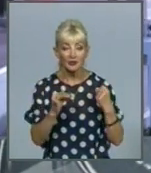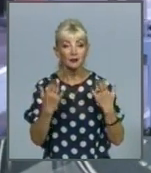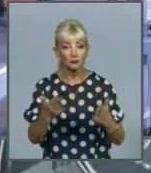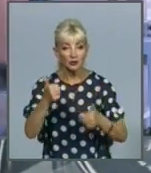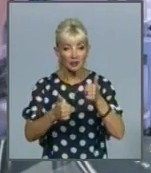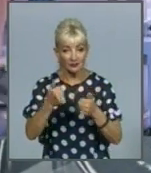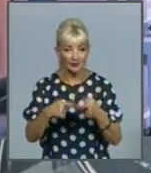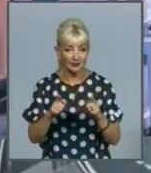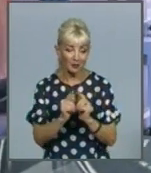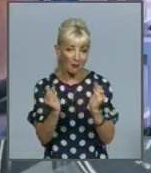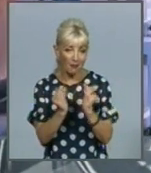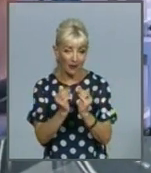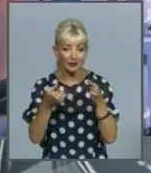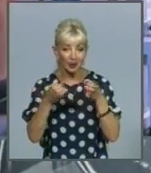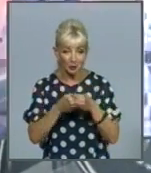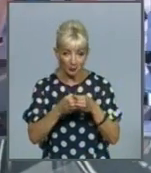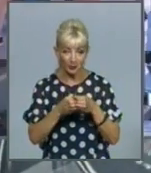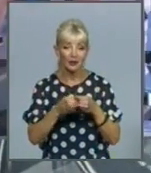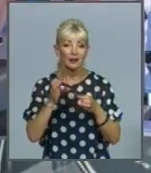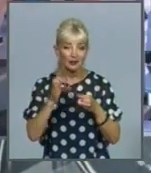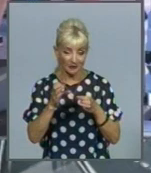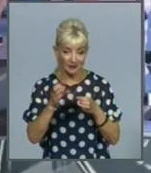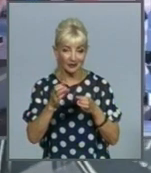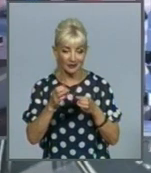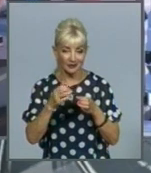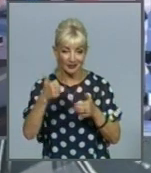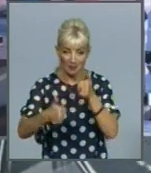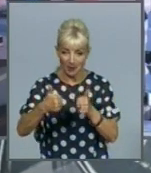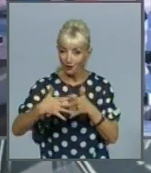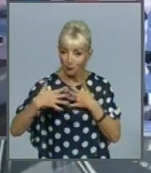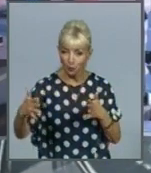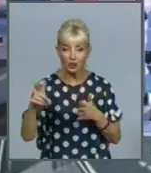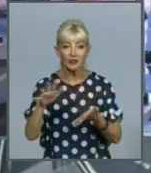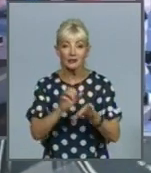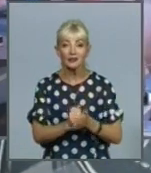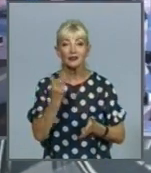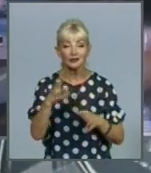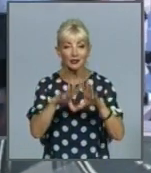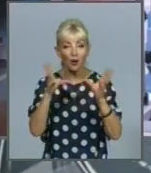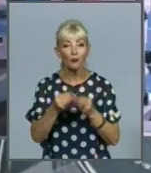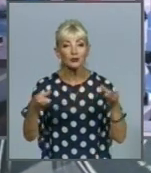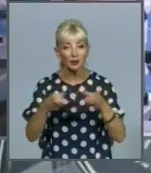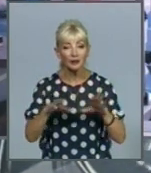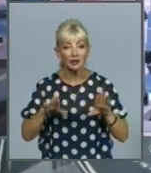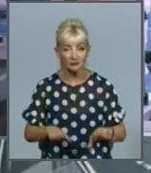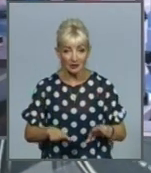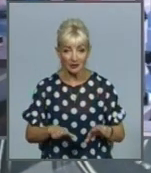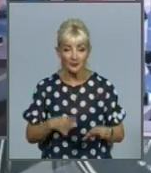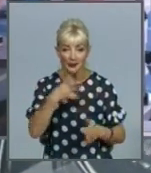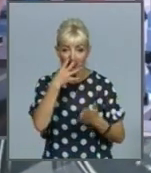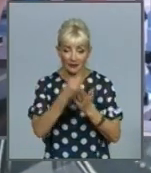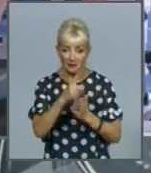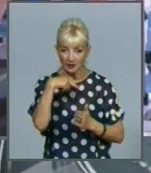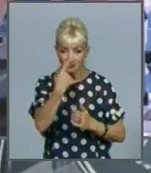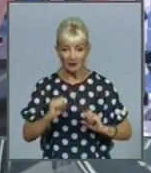сражаясь такой небольшой группой с превосходящими силами соперников, они заняли 3-е общекомандное место. Путем